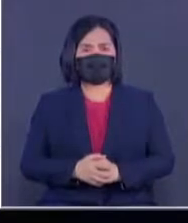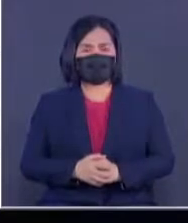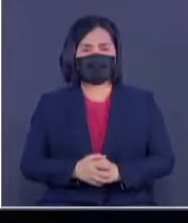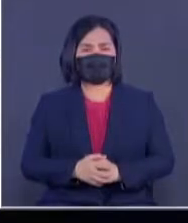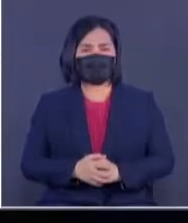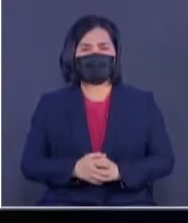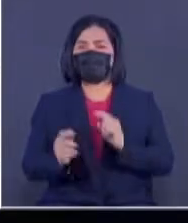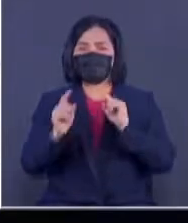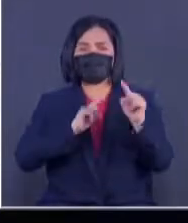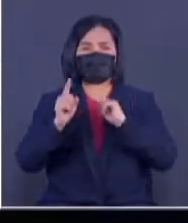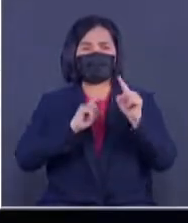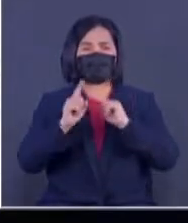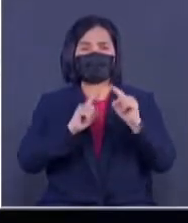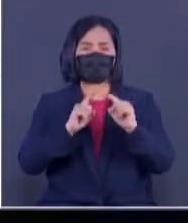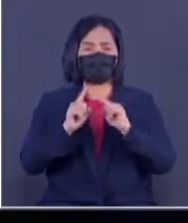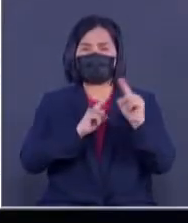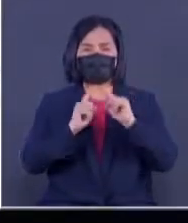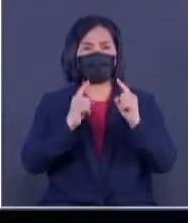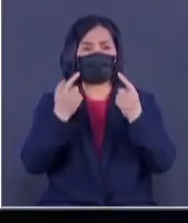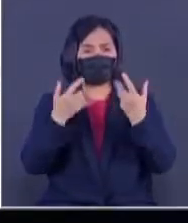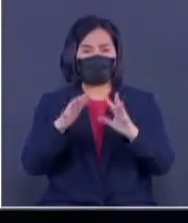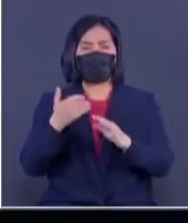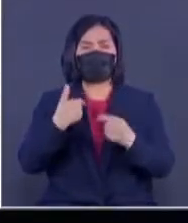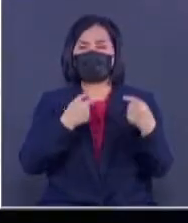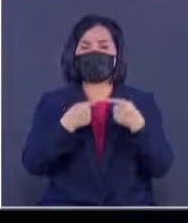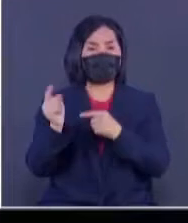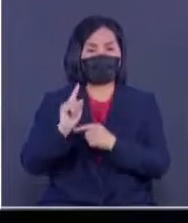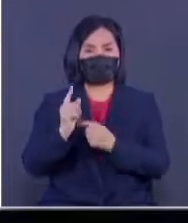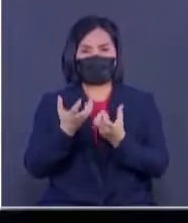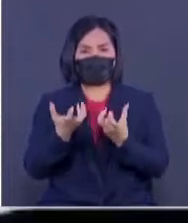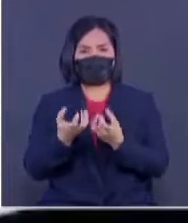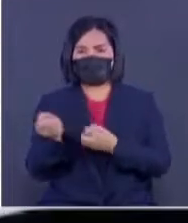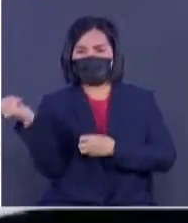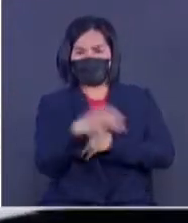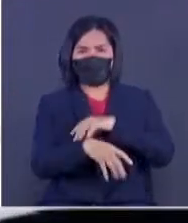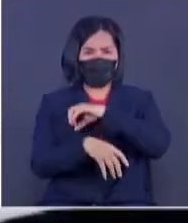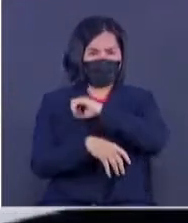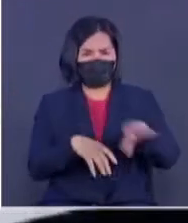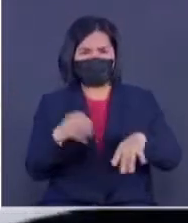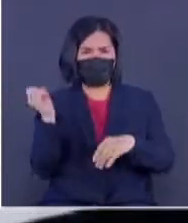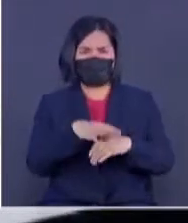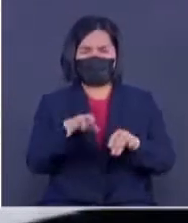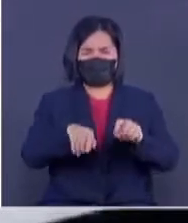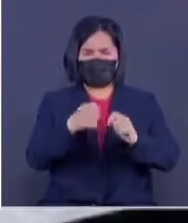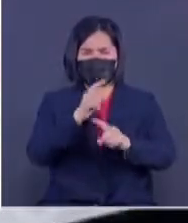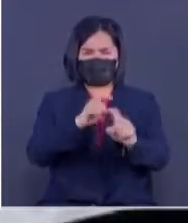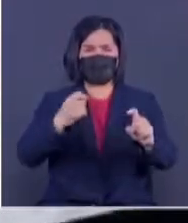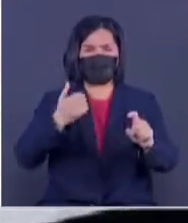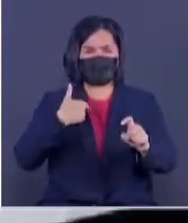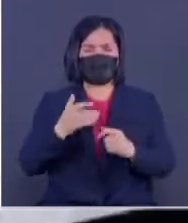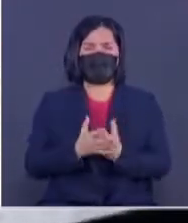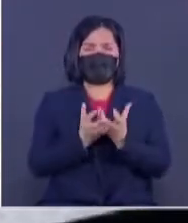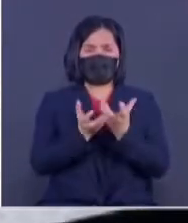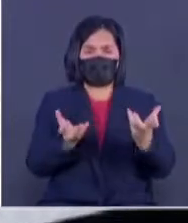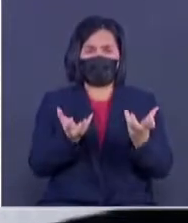ถแล้วก็มาพูดคุยอะไรบางอย่างกับเจ้าของร้านจากนั้นจู่ๆเขาก็ทำลายข้าวของภายในร้านครับได้รับความเสียหายนะครับทั้งหม้อกะ